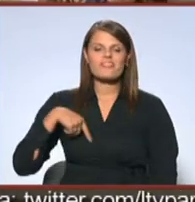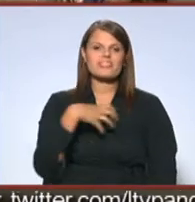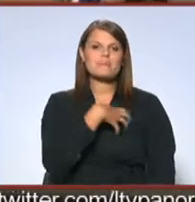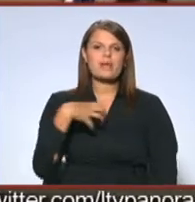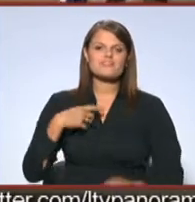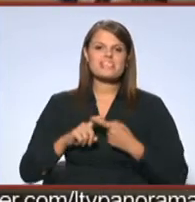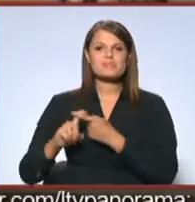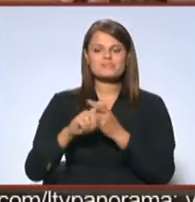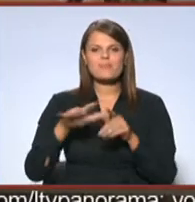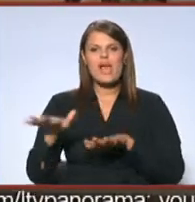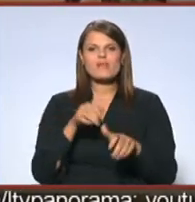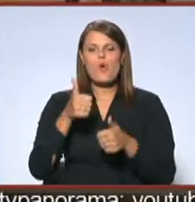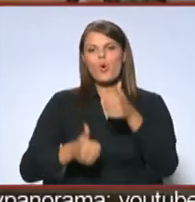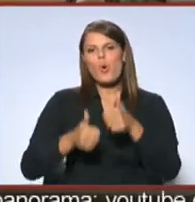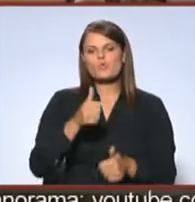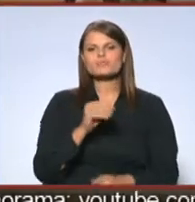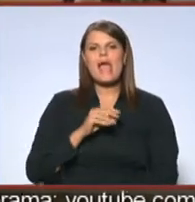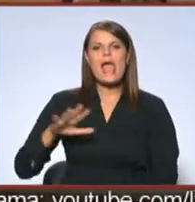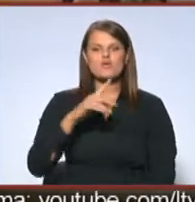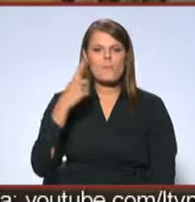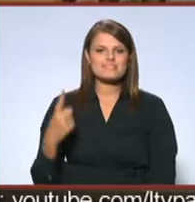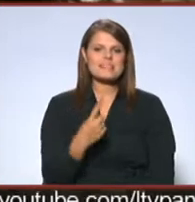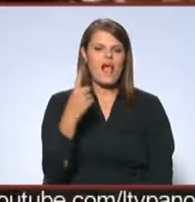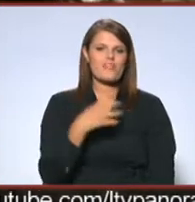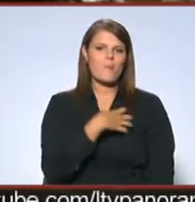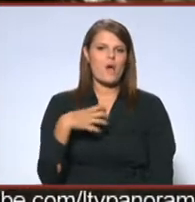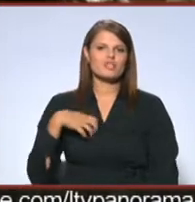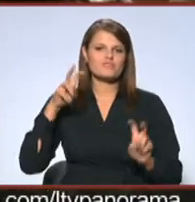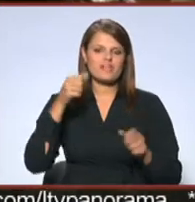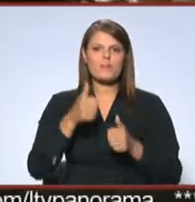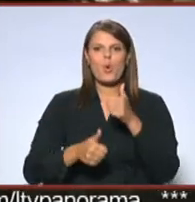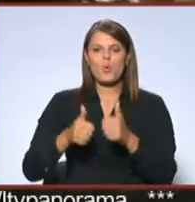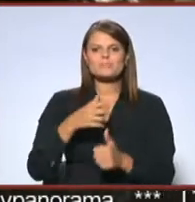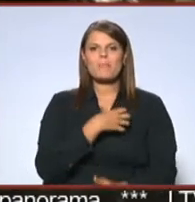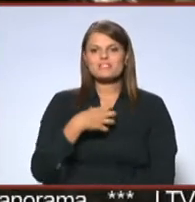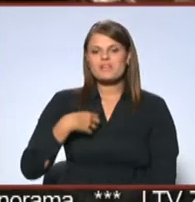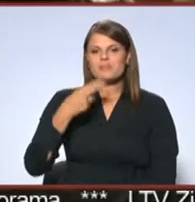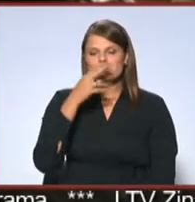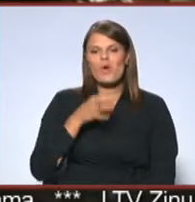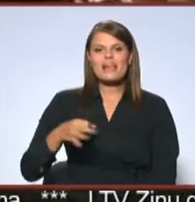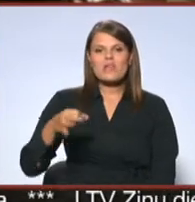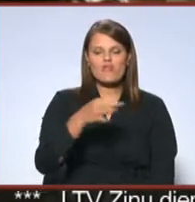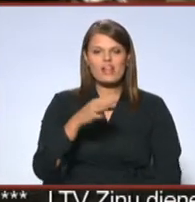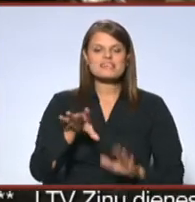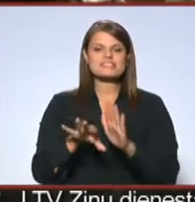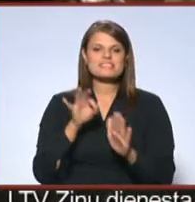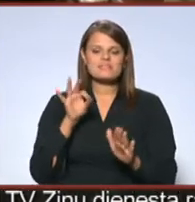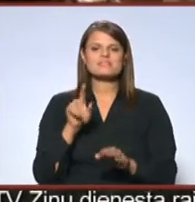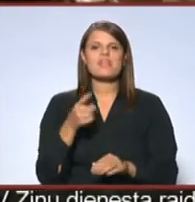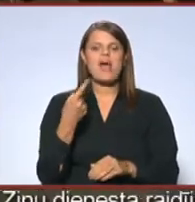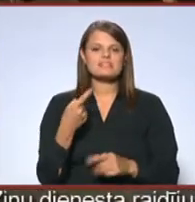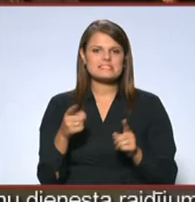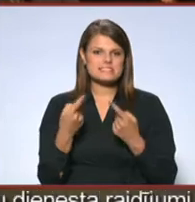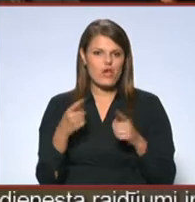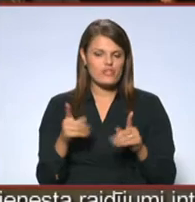savienība rīko konkursu eiropas gada pašvaldīb konkursā pašvaldības no reģionālās kārtas tiek izvirzīta nacionālajā un